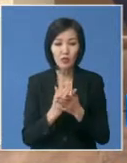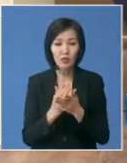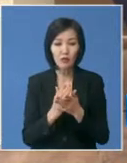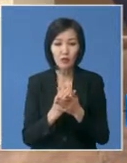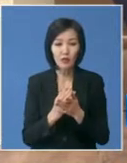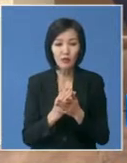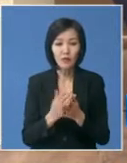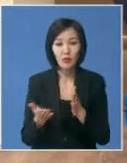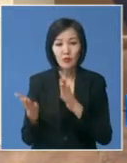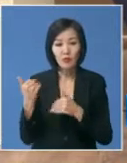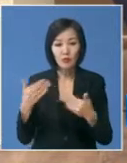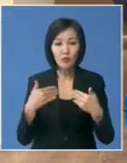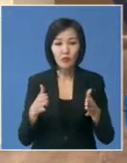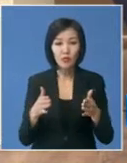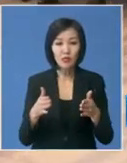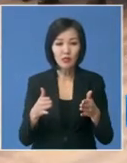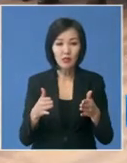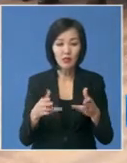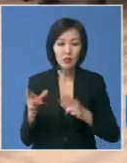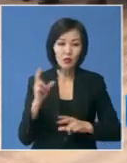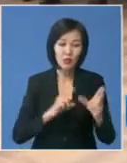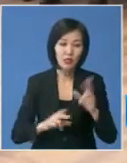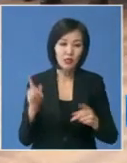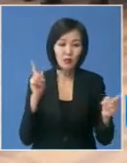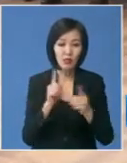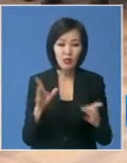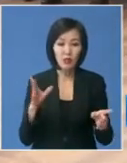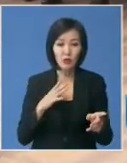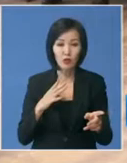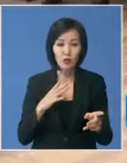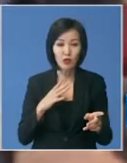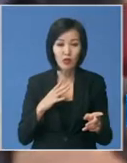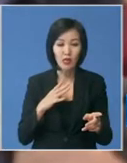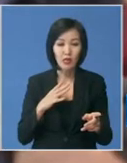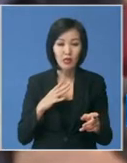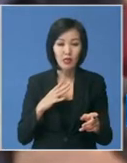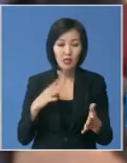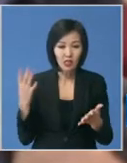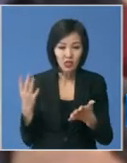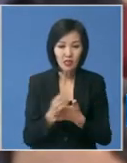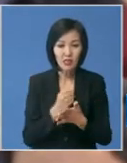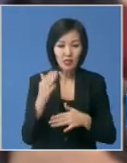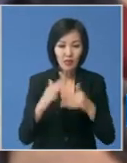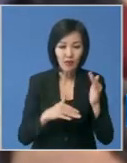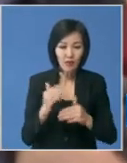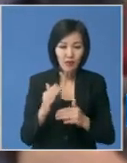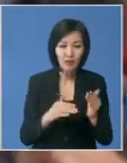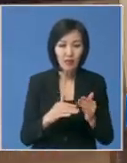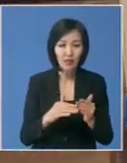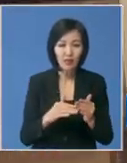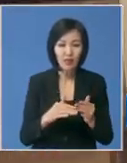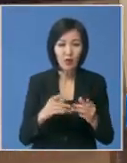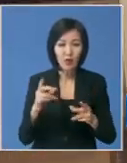бірі бұрын университетті тәмамдаған түлектермен студенттердің кездесуі болды. Онда белгілі бір жетістікке жеткен мамандар қара шаңыраққа